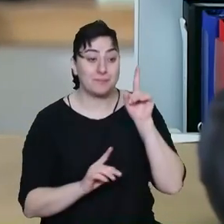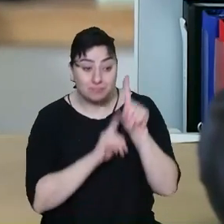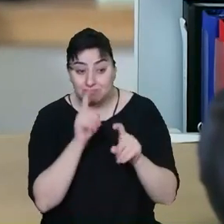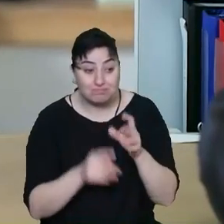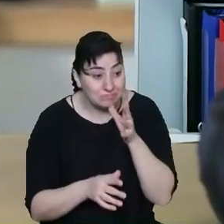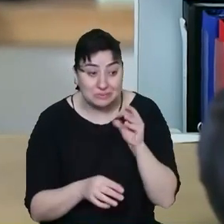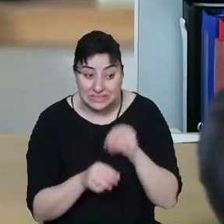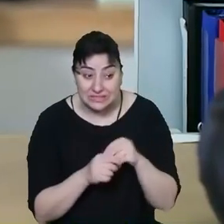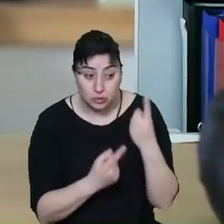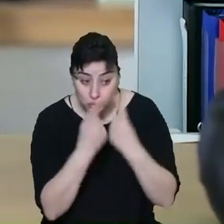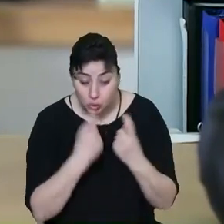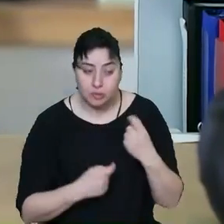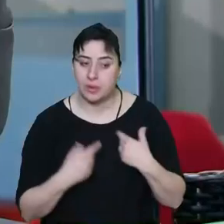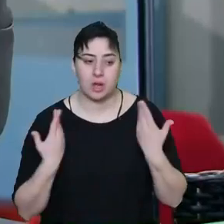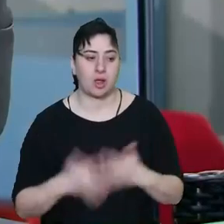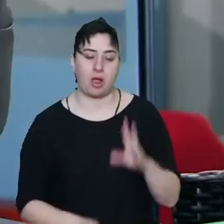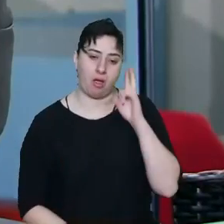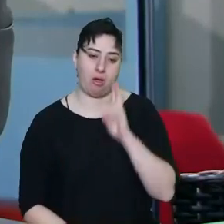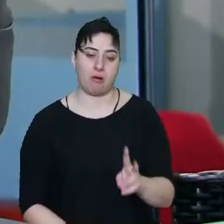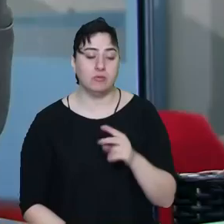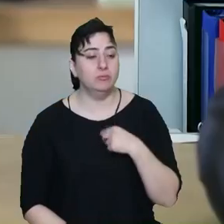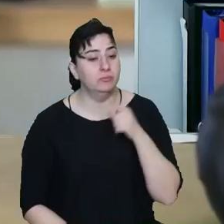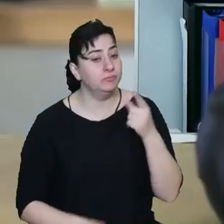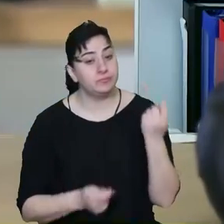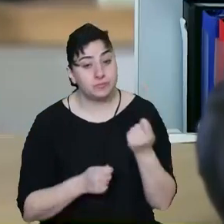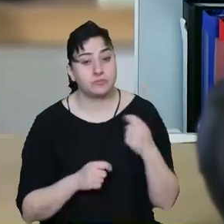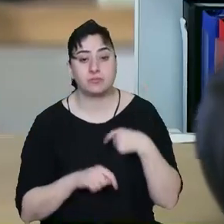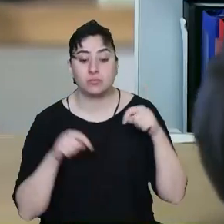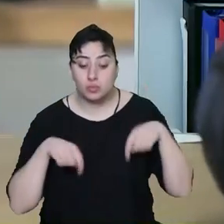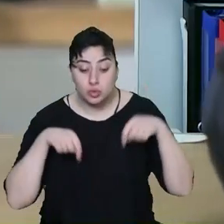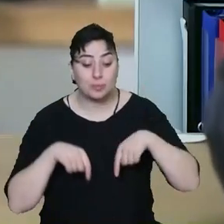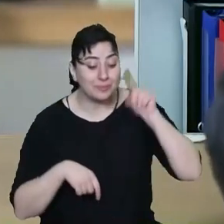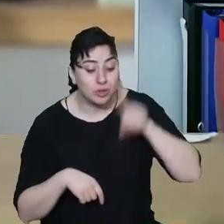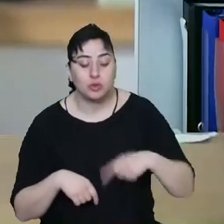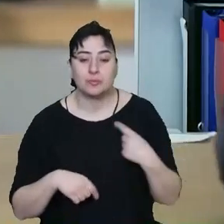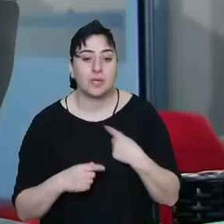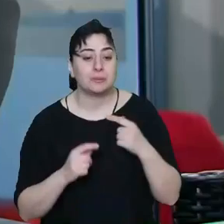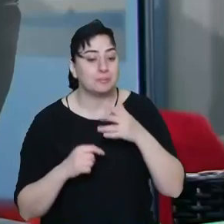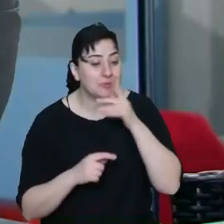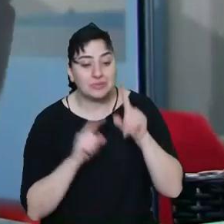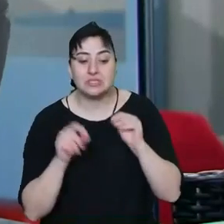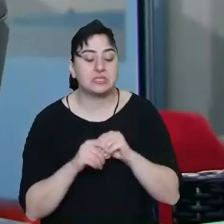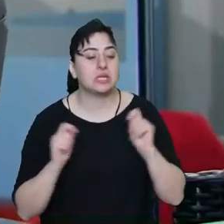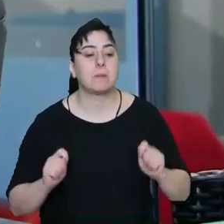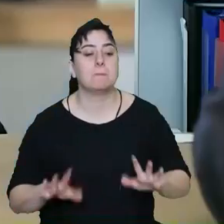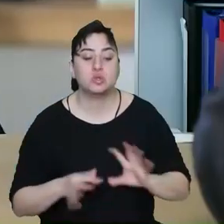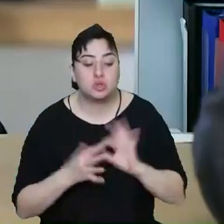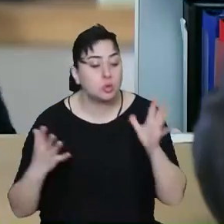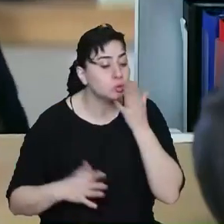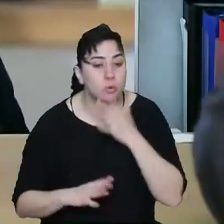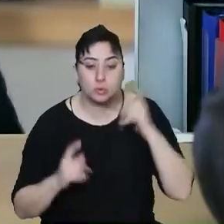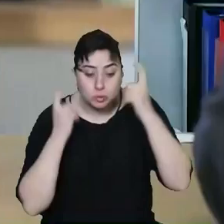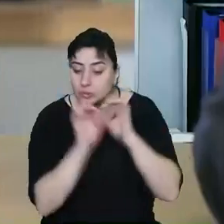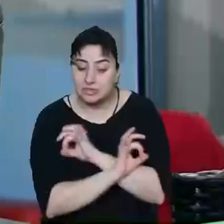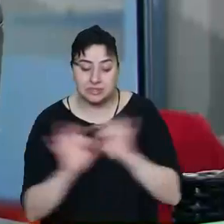bilmece konusunda çok kararlıyım. Ne yaparsanız yapın, bugün bilmeceyle uğraşmayacağım. Bilmece falan çözmeyeceğim. Bilmece